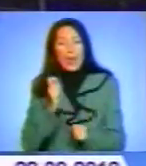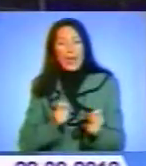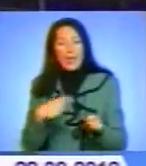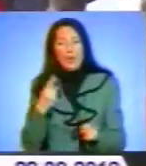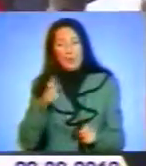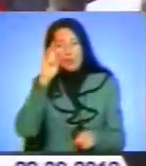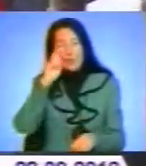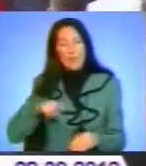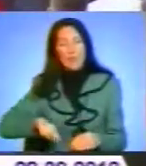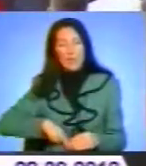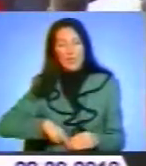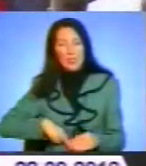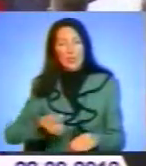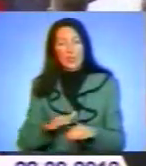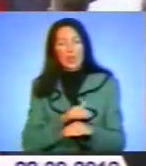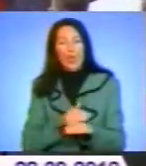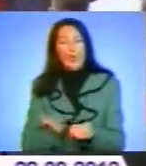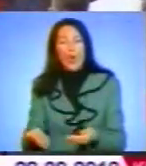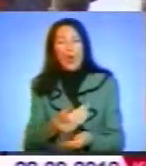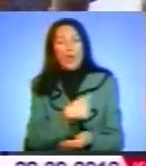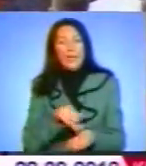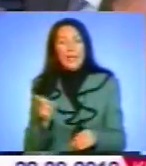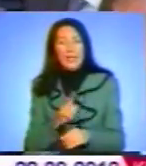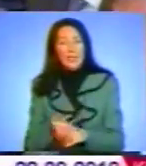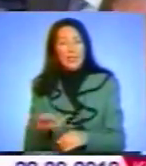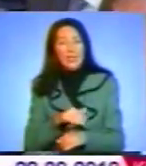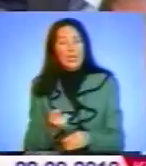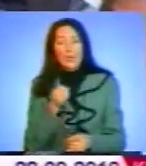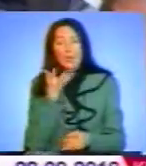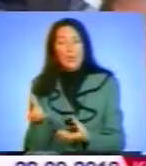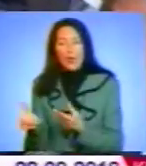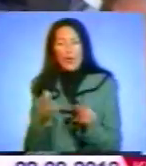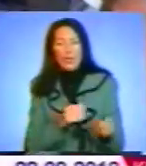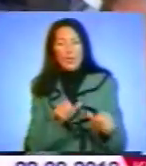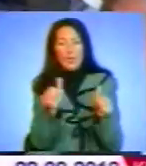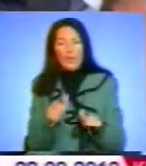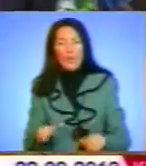адміністрації. Добрий урожай Тернопільщини позитивно вплине на формування ринку зерна у